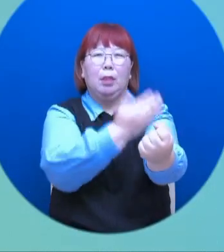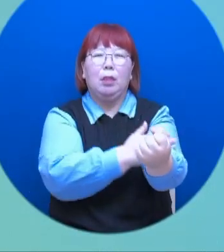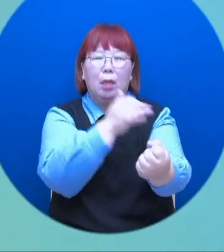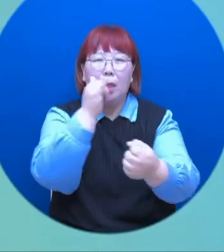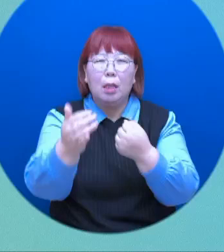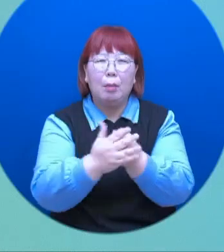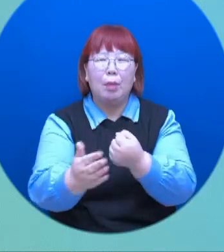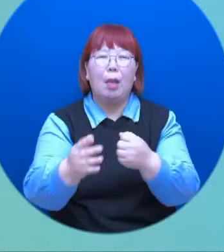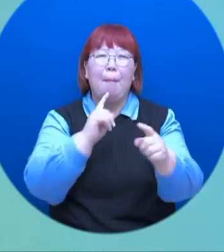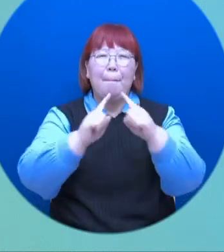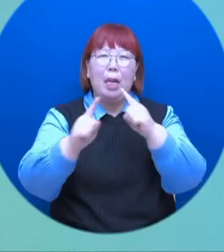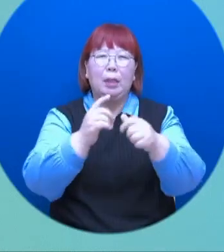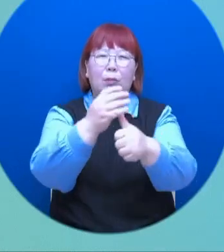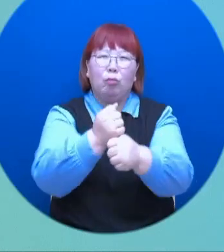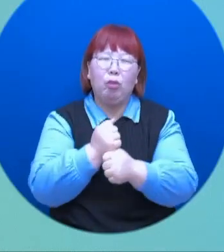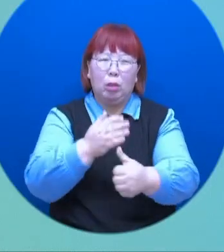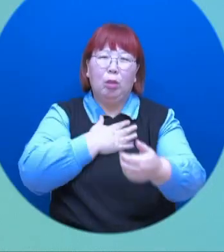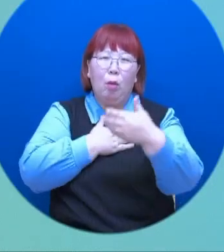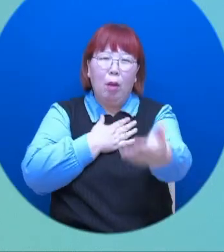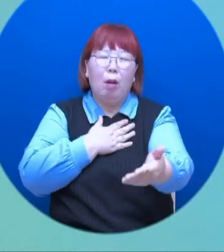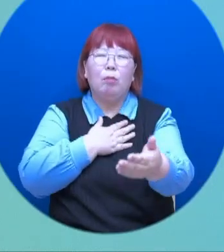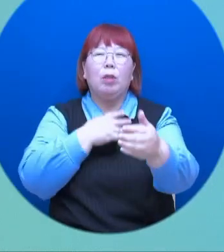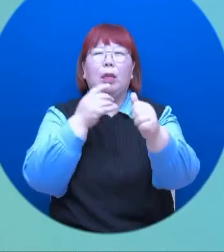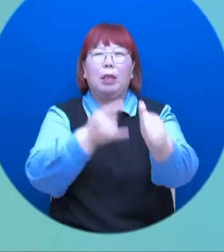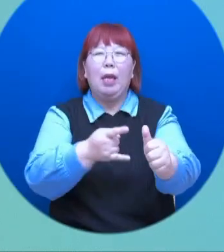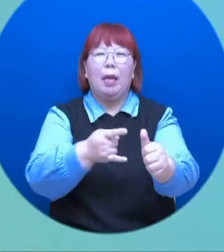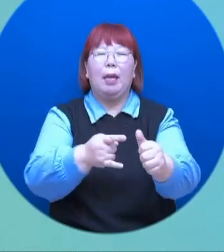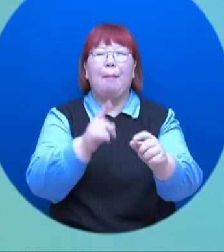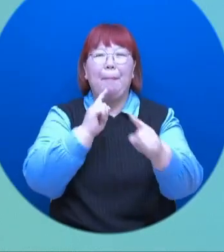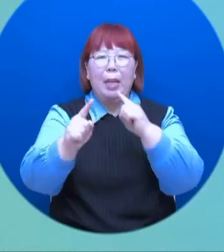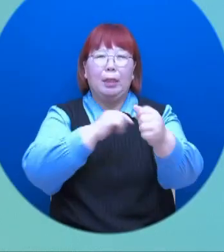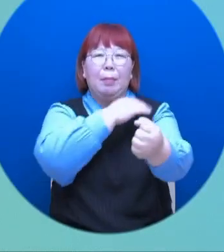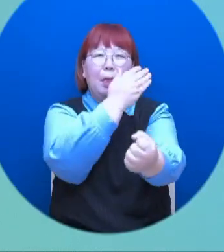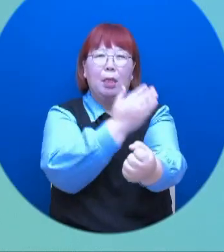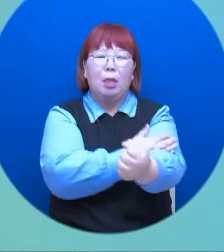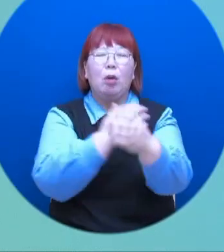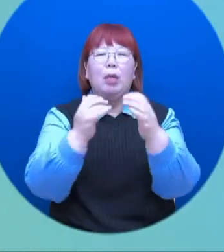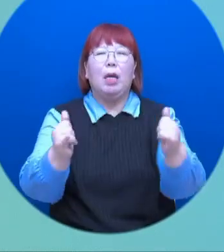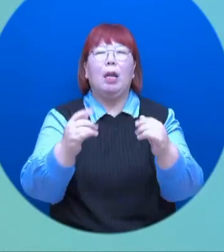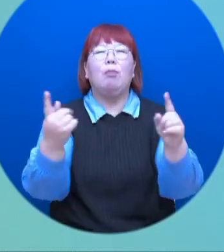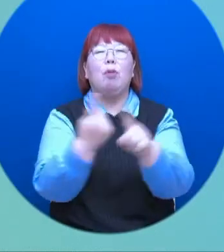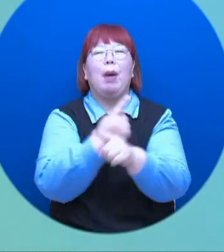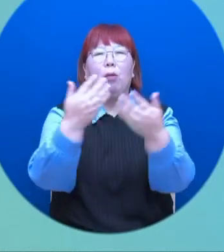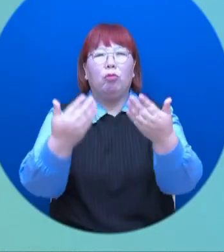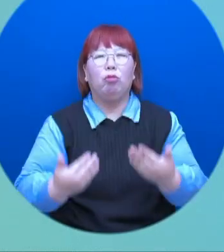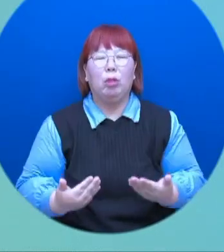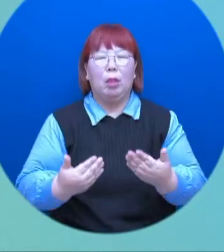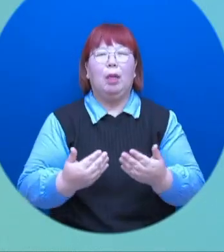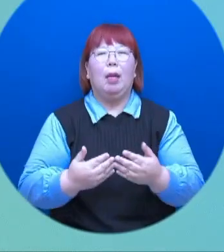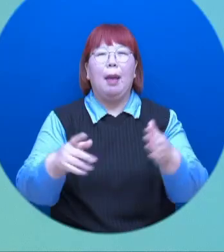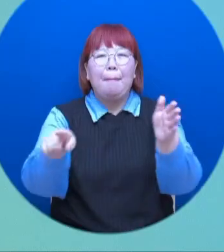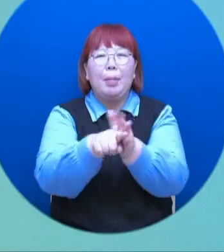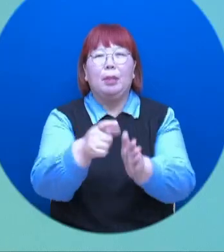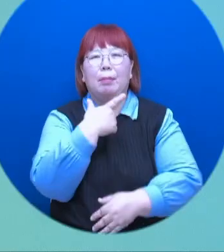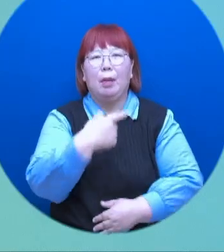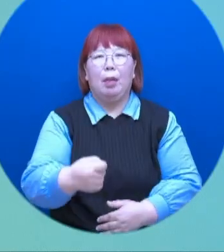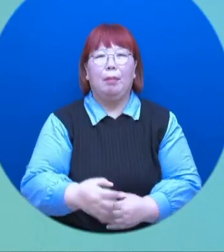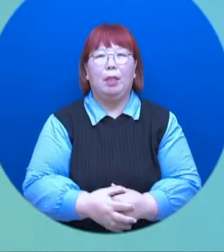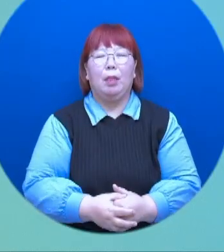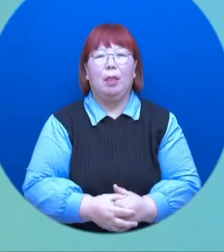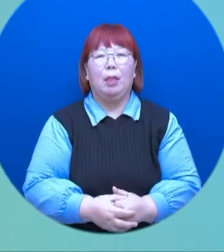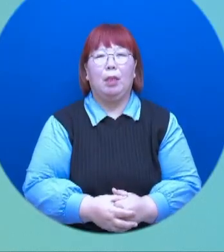있어서 말씀을 붙드는 저와 여러분에게 말씀의 능력의 사람으로 만들어 주신다. 믿으시기를